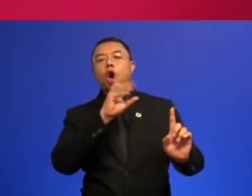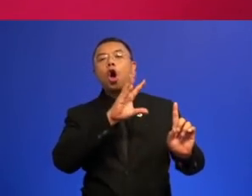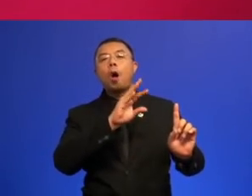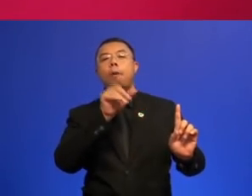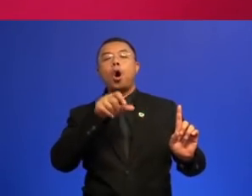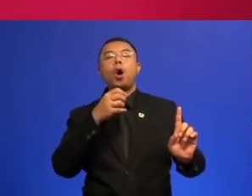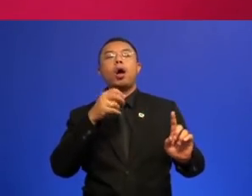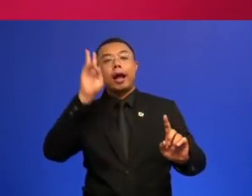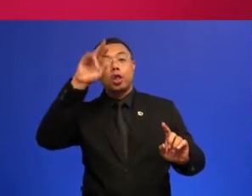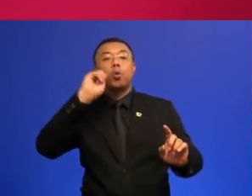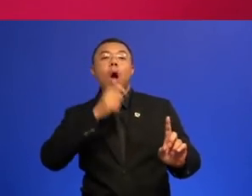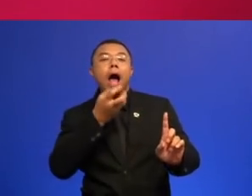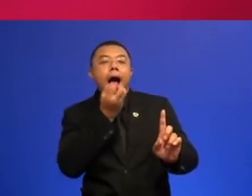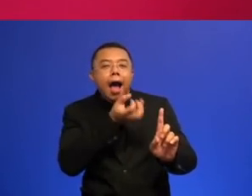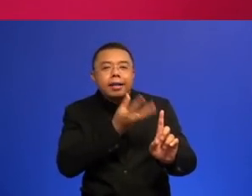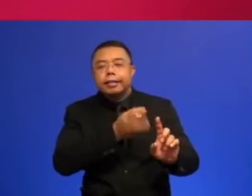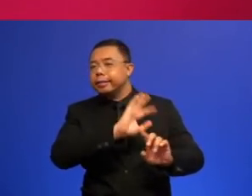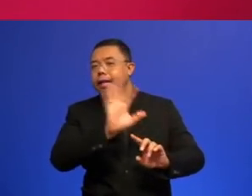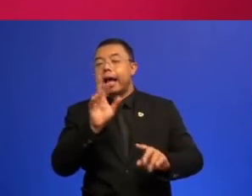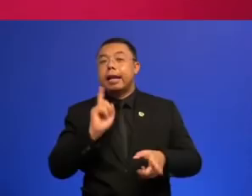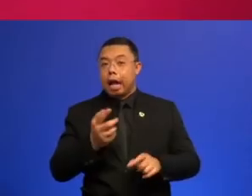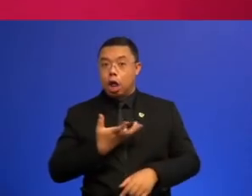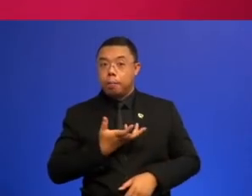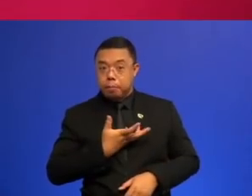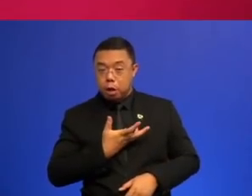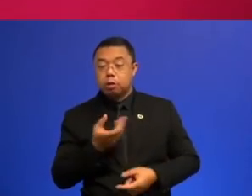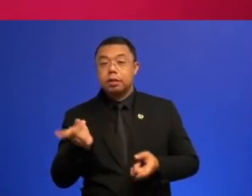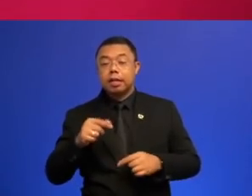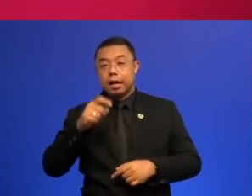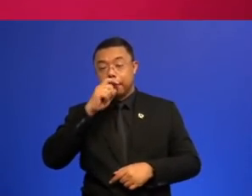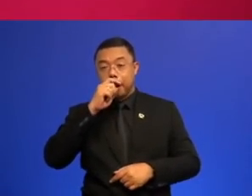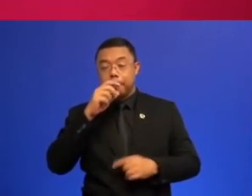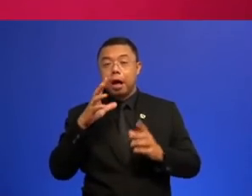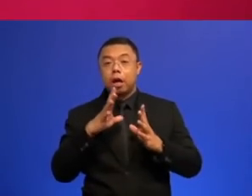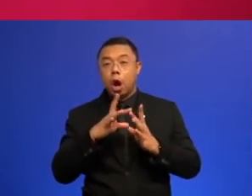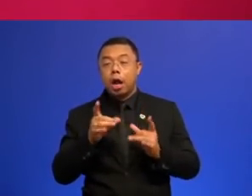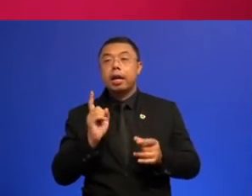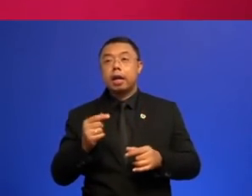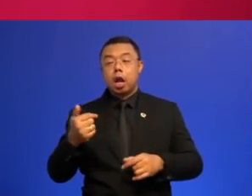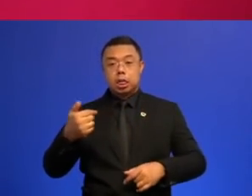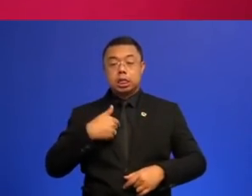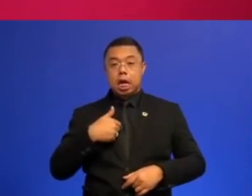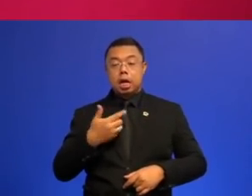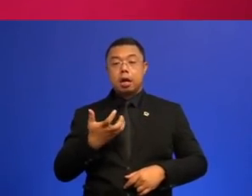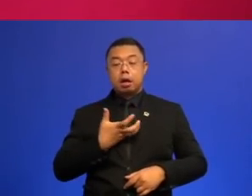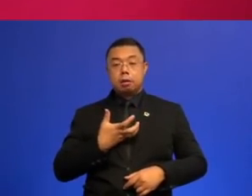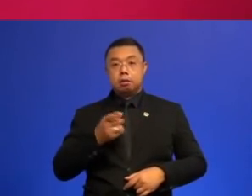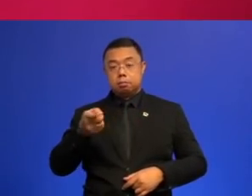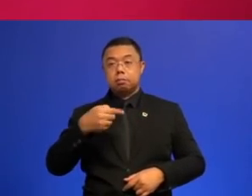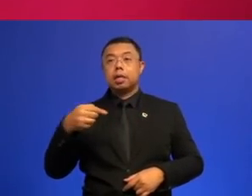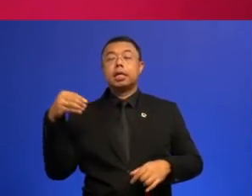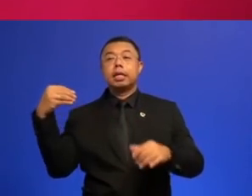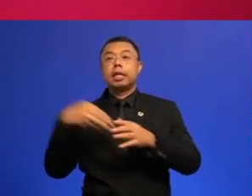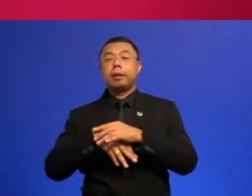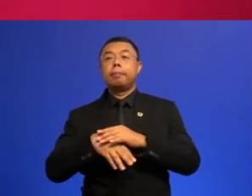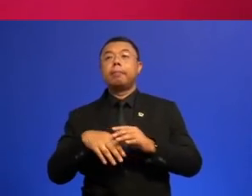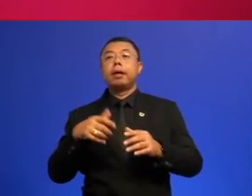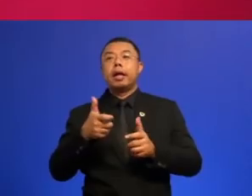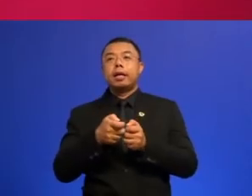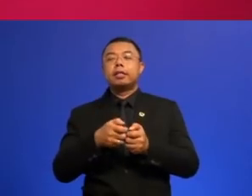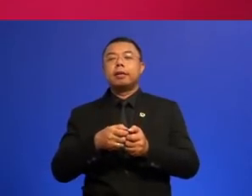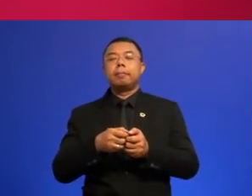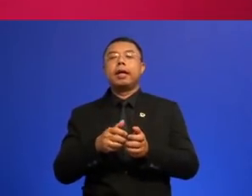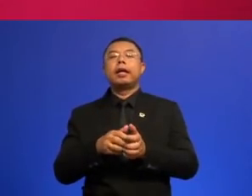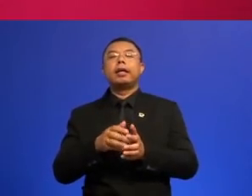atau menasehati. Jika bersedia sebagai Bapak Rohani, kalau diakui Bapak Rohani, kirimkan SMS minta